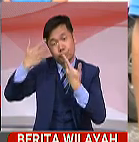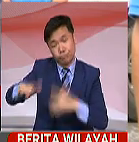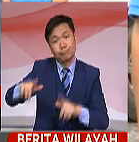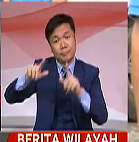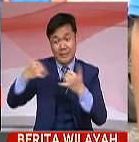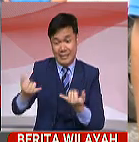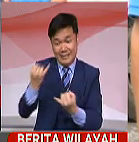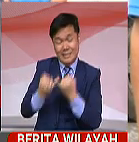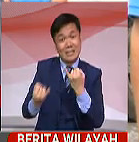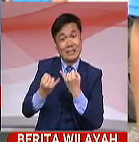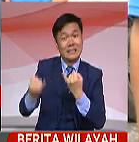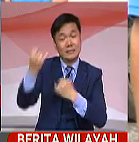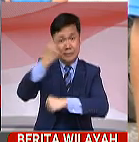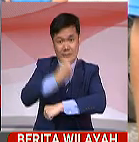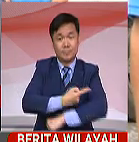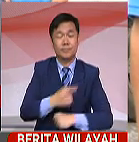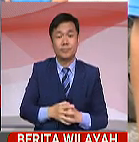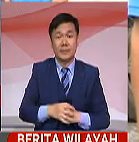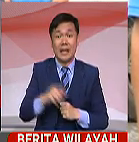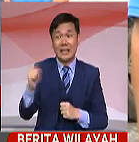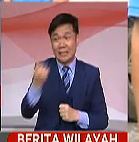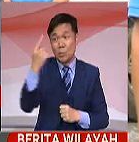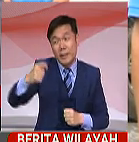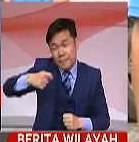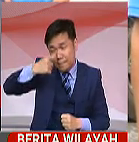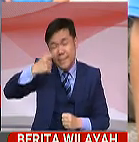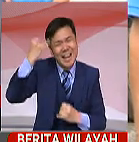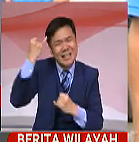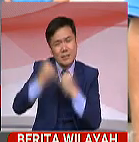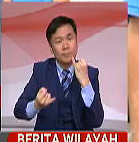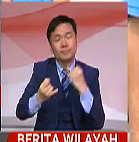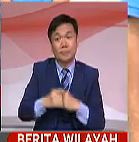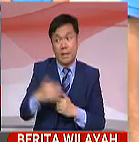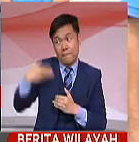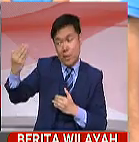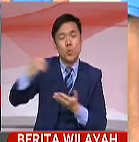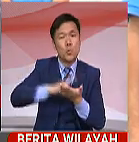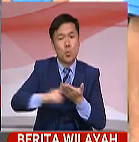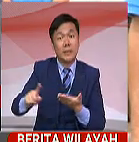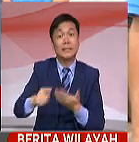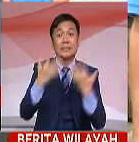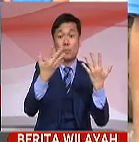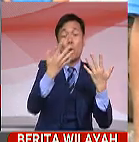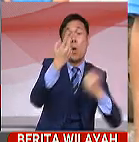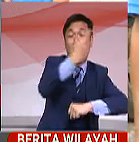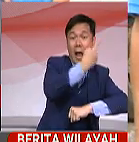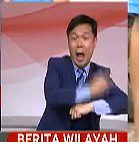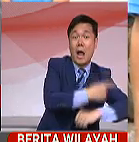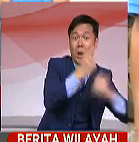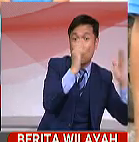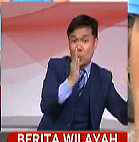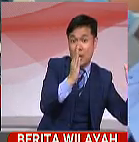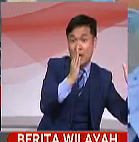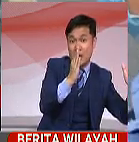dan akan dijalani satu lagi swab test lepas ini. Iaitu kita akan bermula minggu depan selepas 10 hari pertama kawasan ini